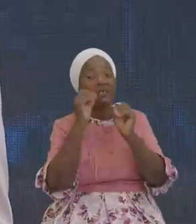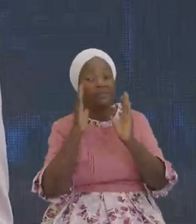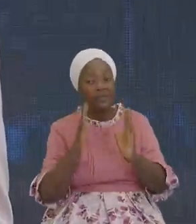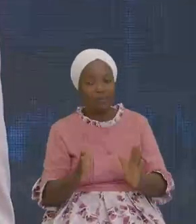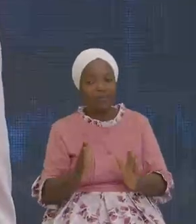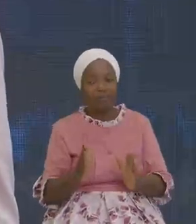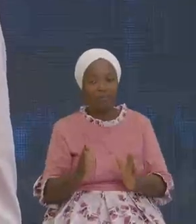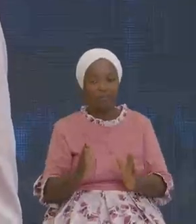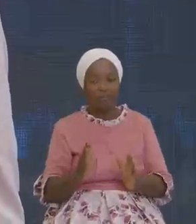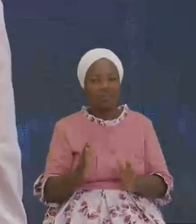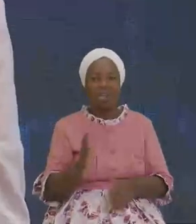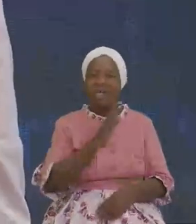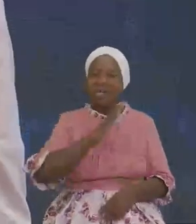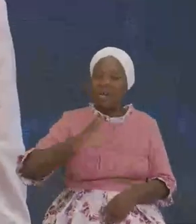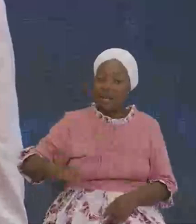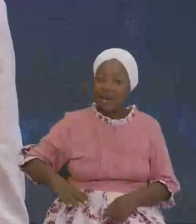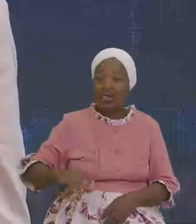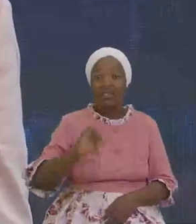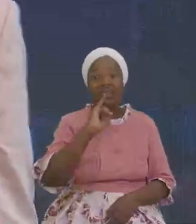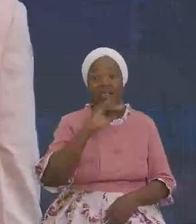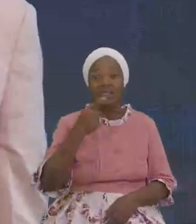Christ est le seul sauveur.